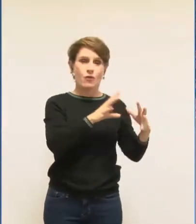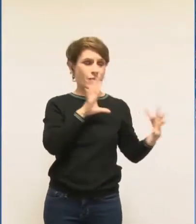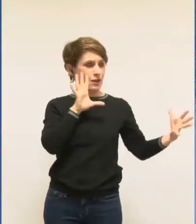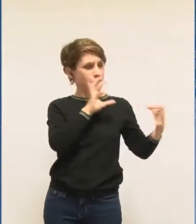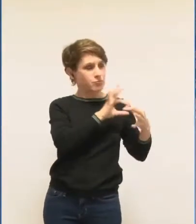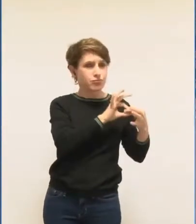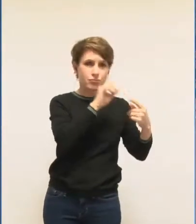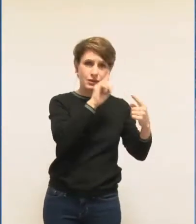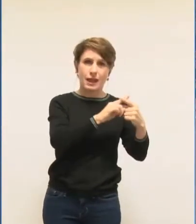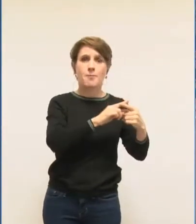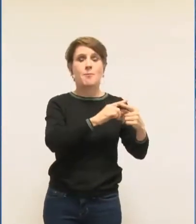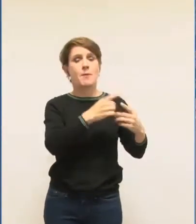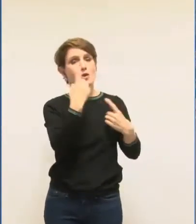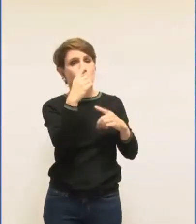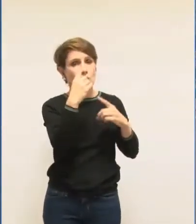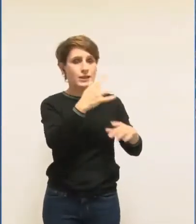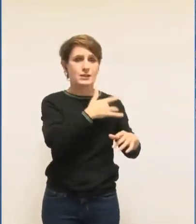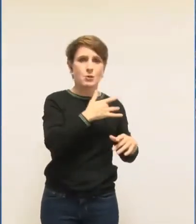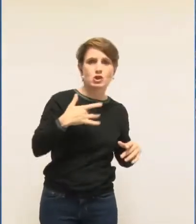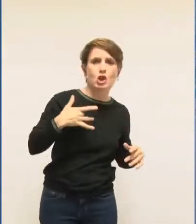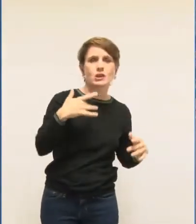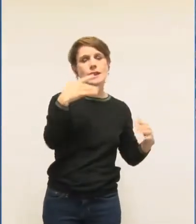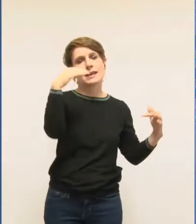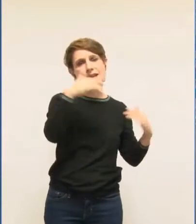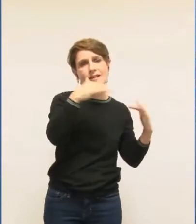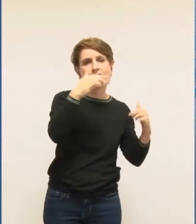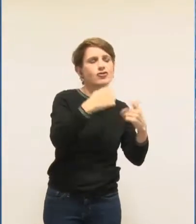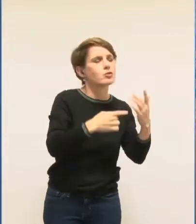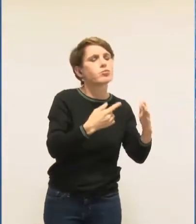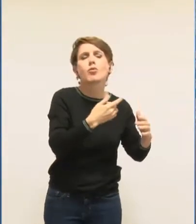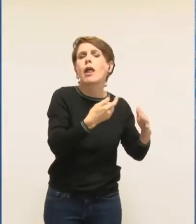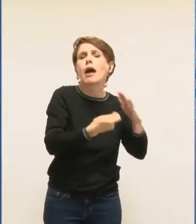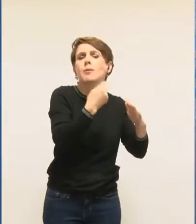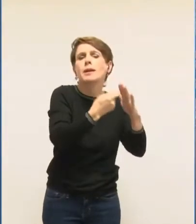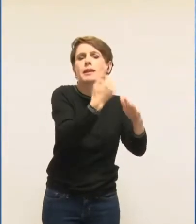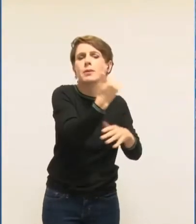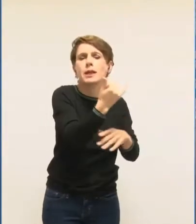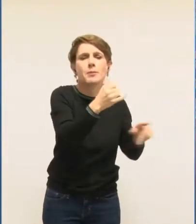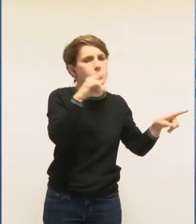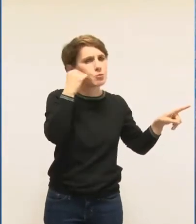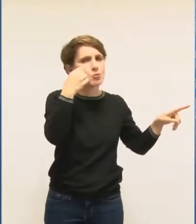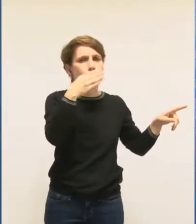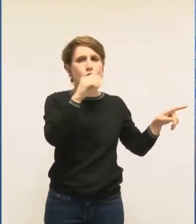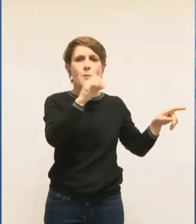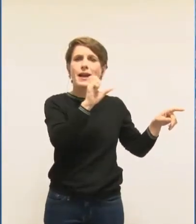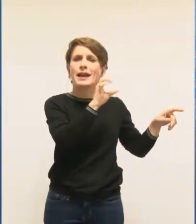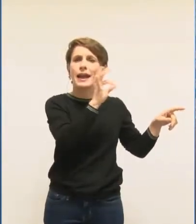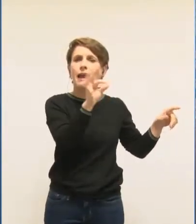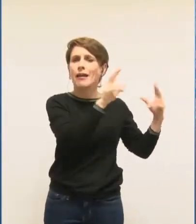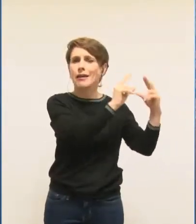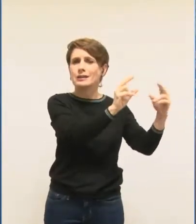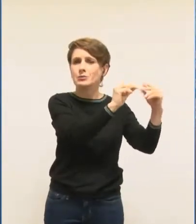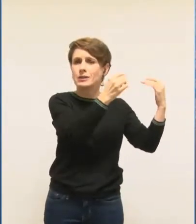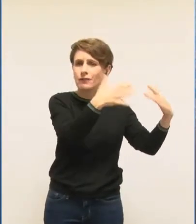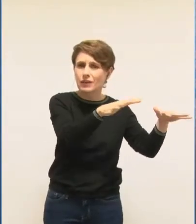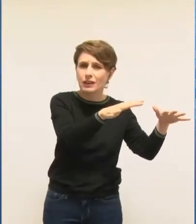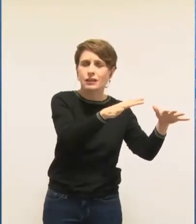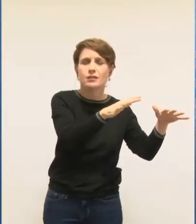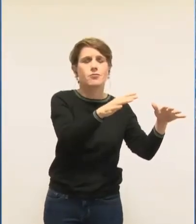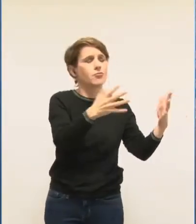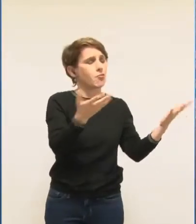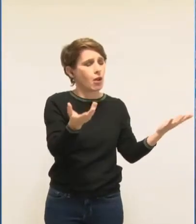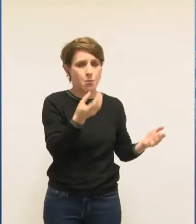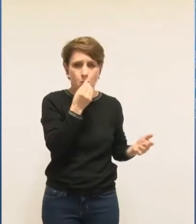de la francophonie. Je ne vais pas y revenir. Monsieur Macré a très bien décrit ce qui est fait en Arménie grâce à